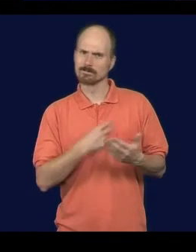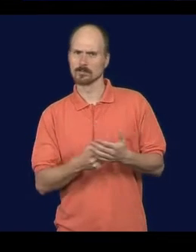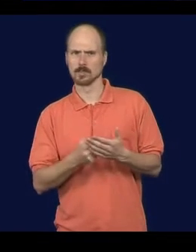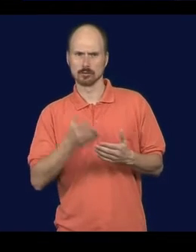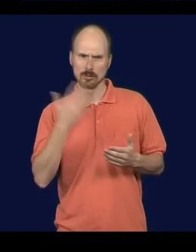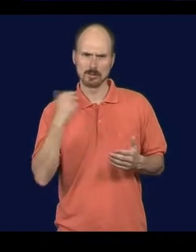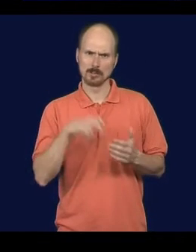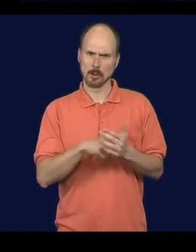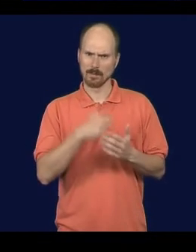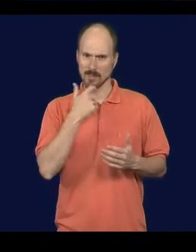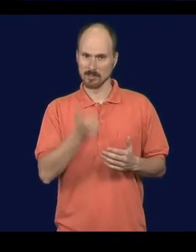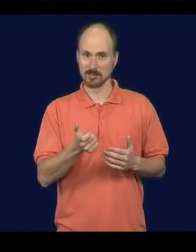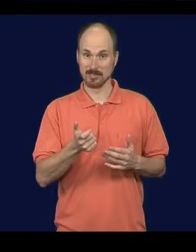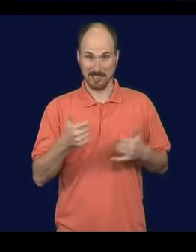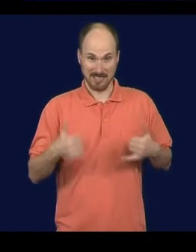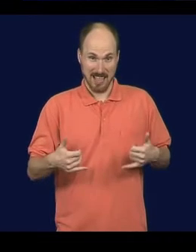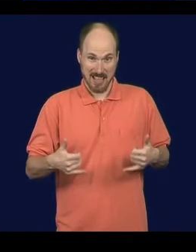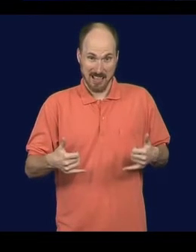detekce objektů je založena